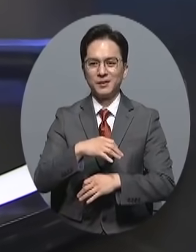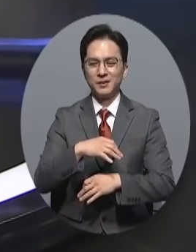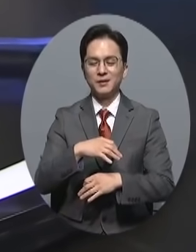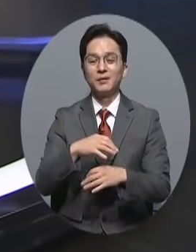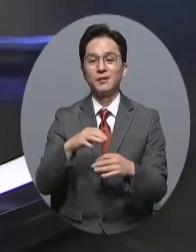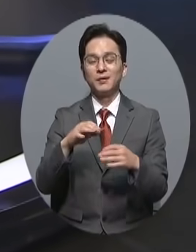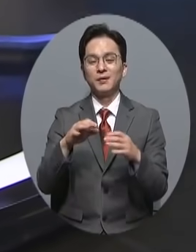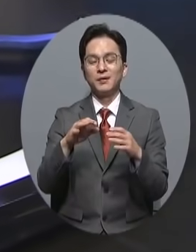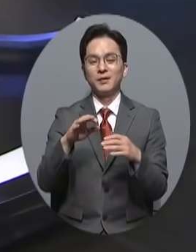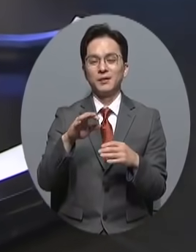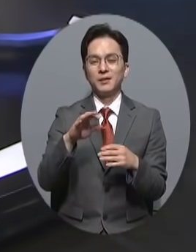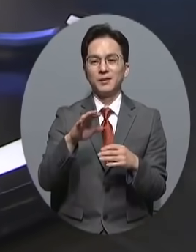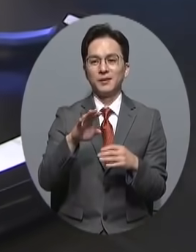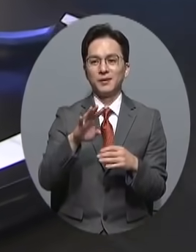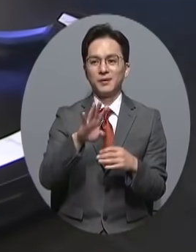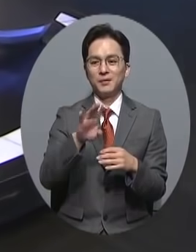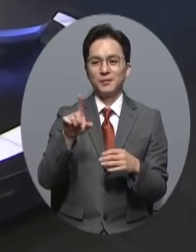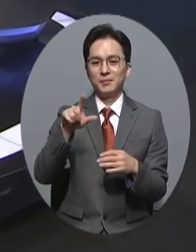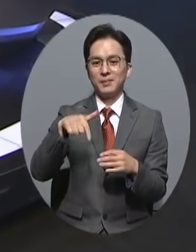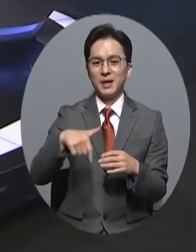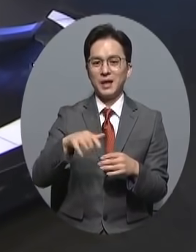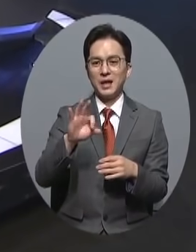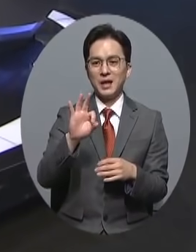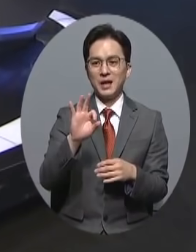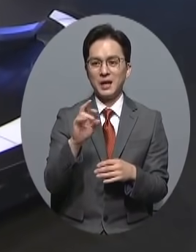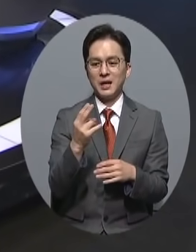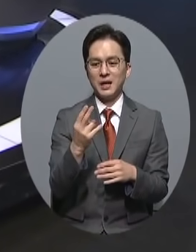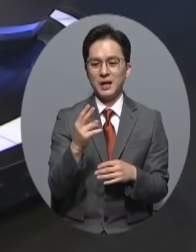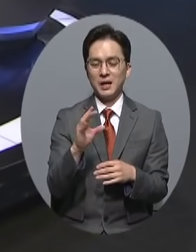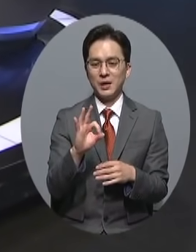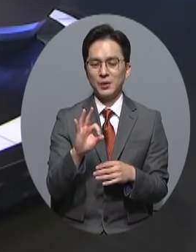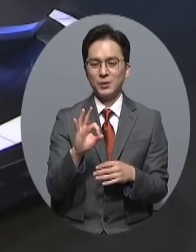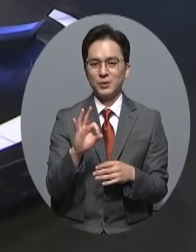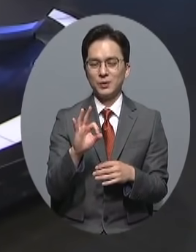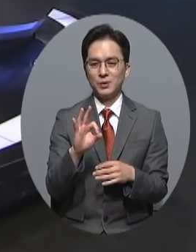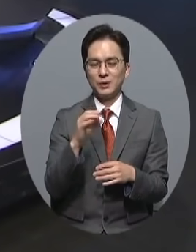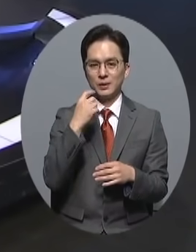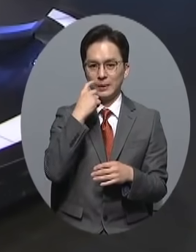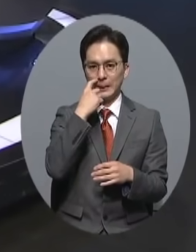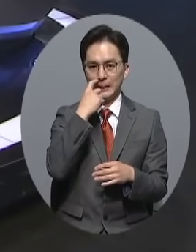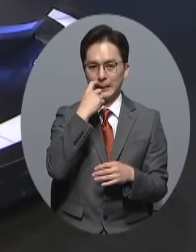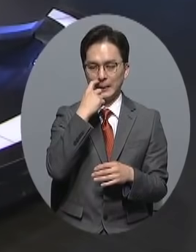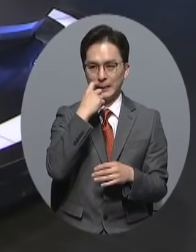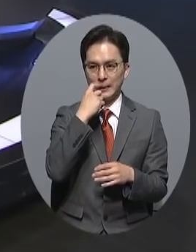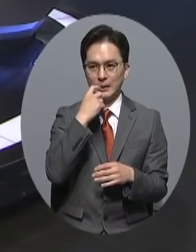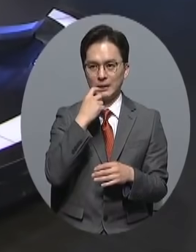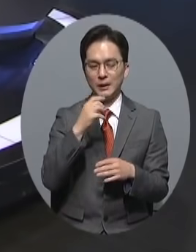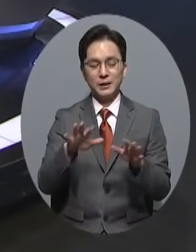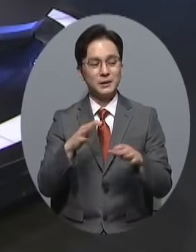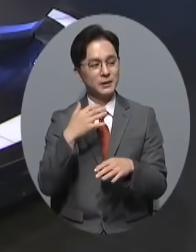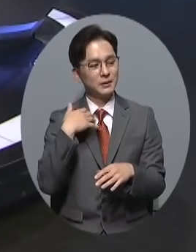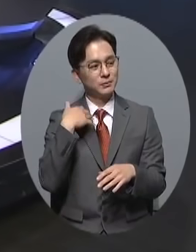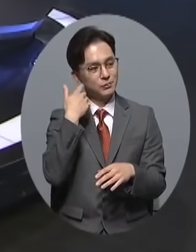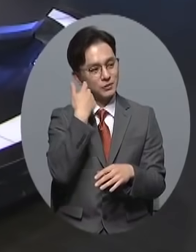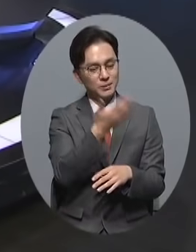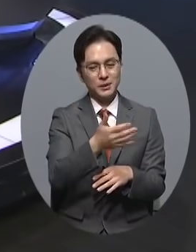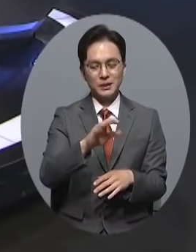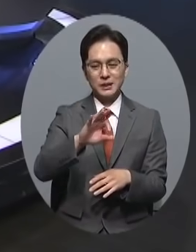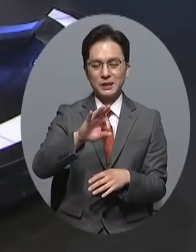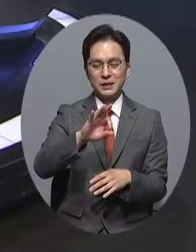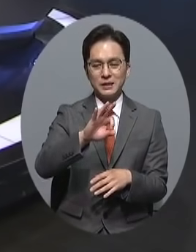지사에 대한 뭐 전체적인 뭐 관리 감독 내지는 이런 책임론도 분명히 제기가 되고 있거든요.